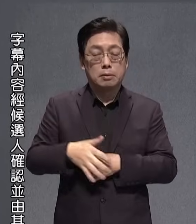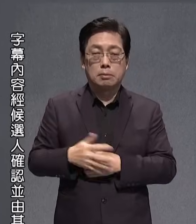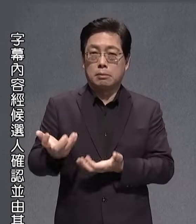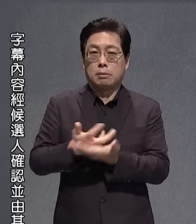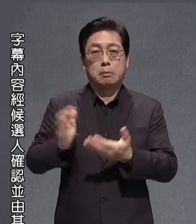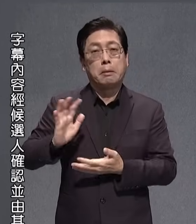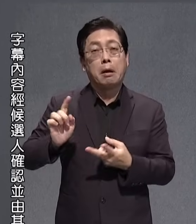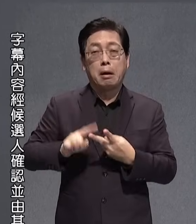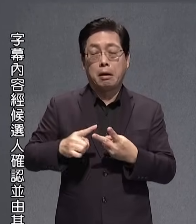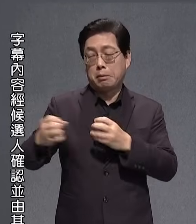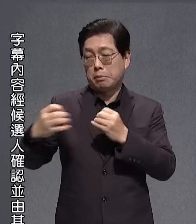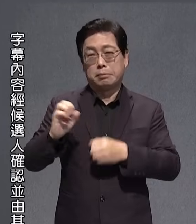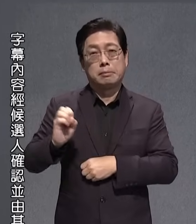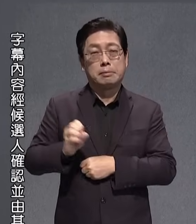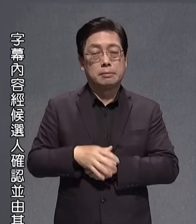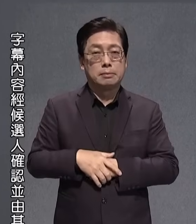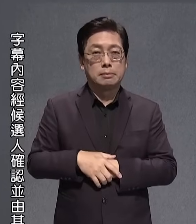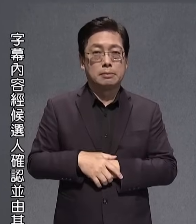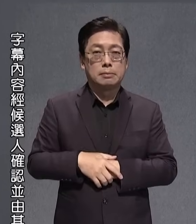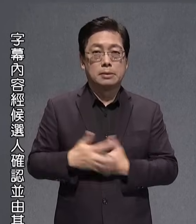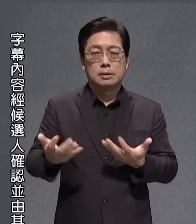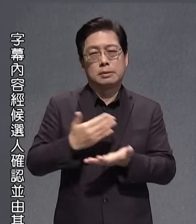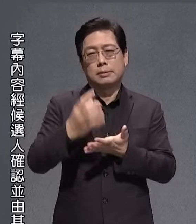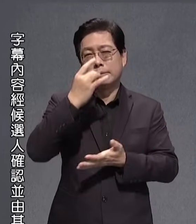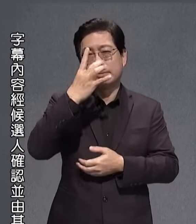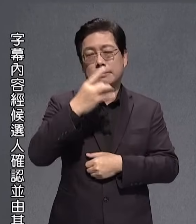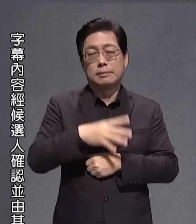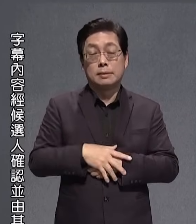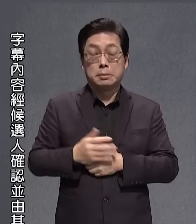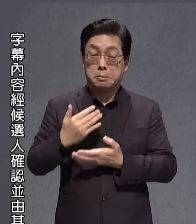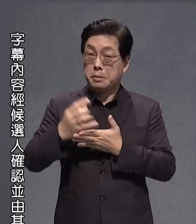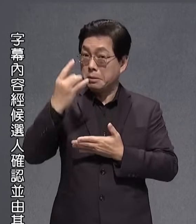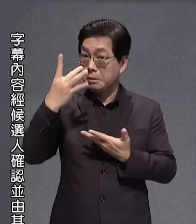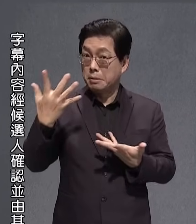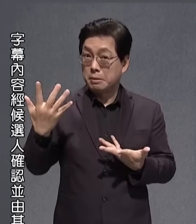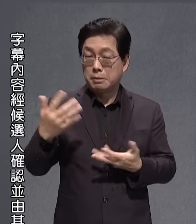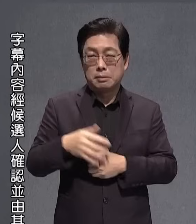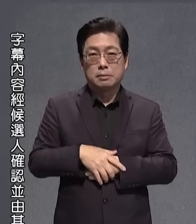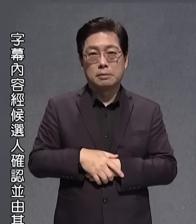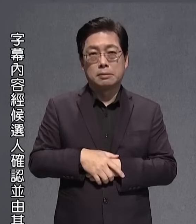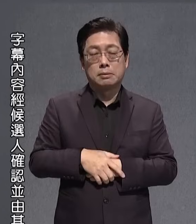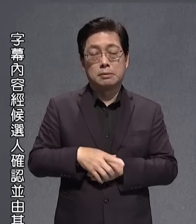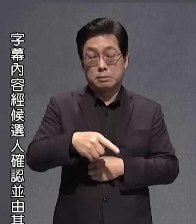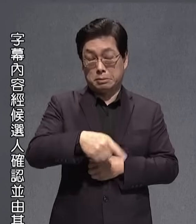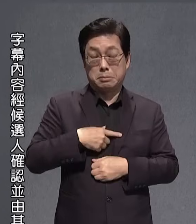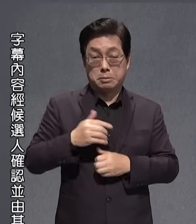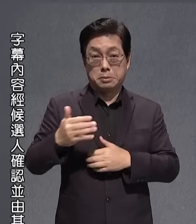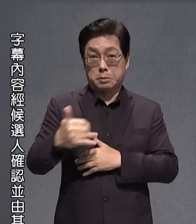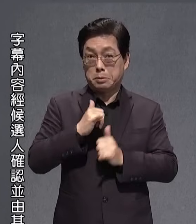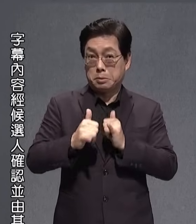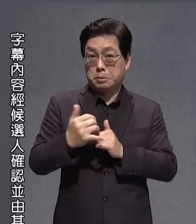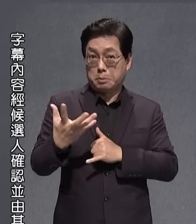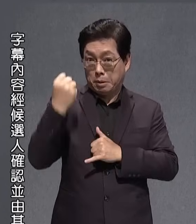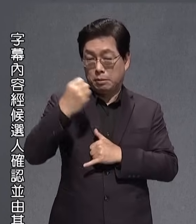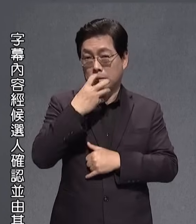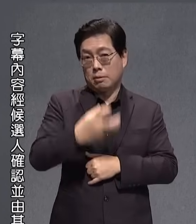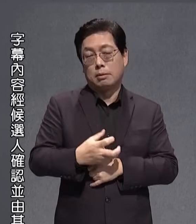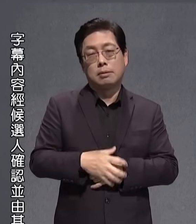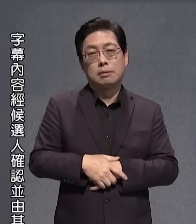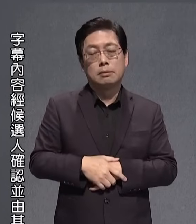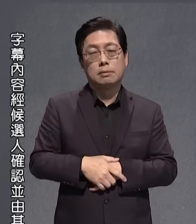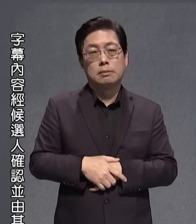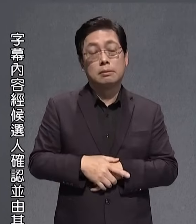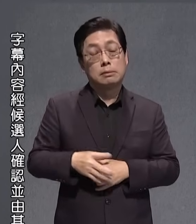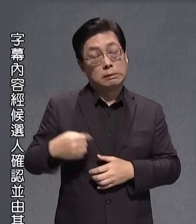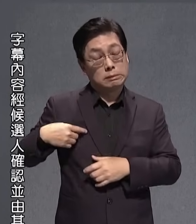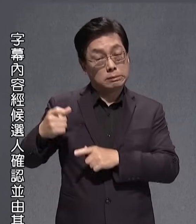沟通，也不去协调，所以都无解决嘛。啊，你无解决，农渔民的权利就牺牲啊嘛。啊，咱